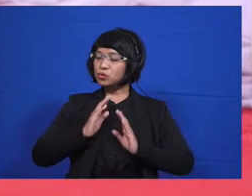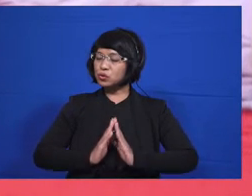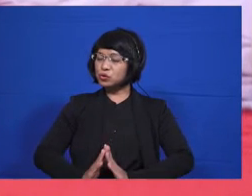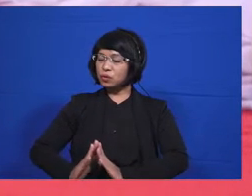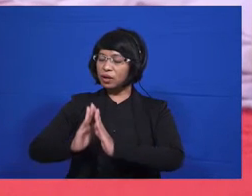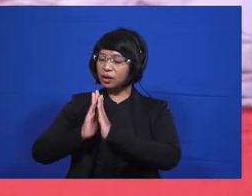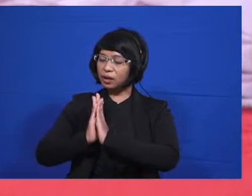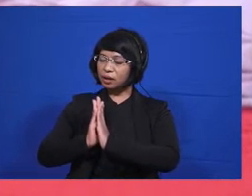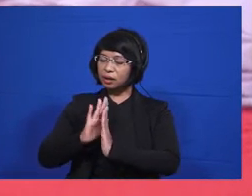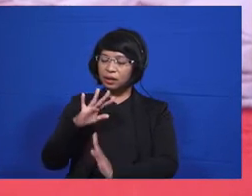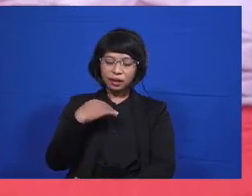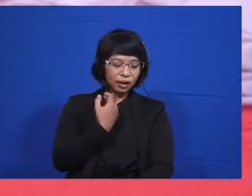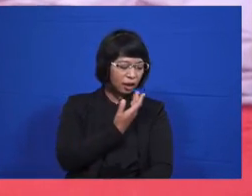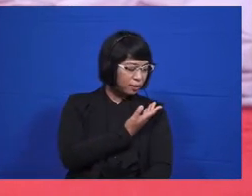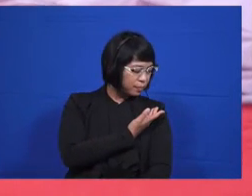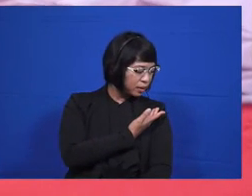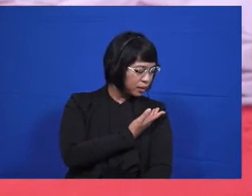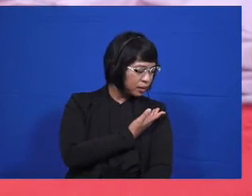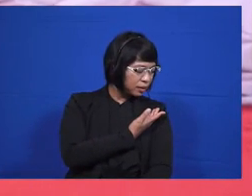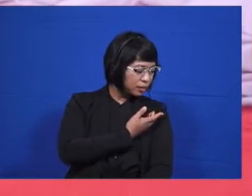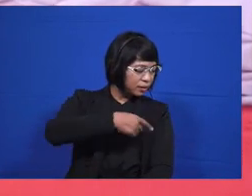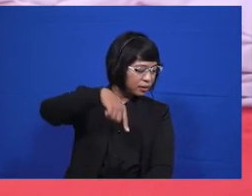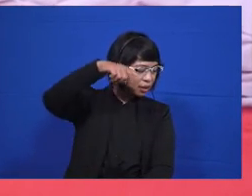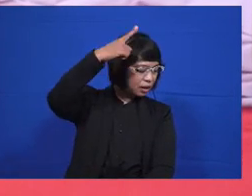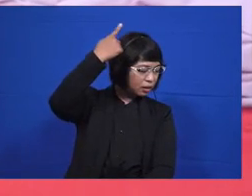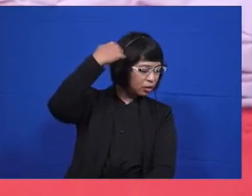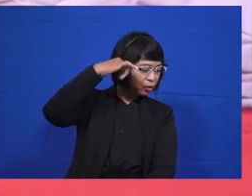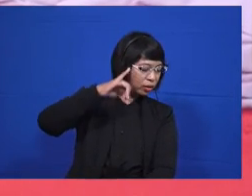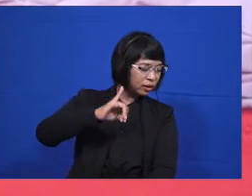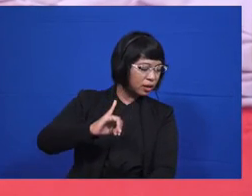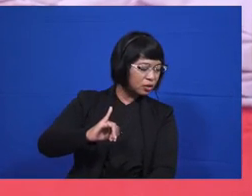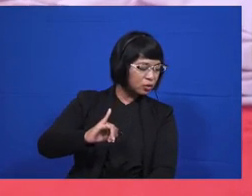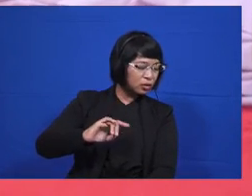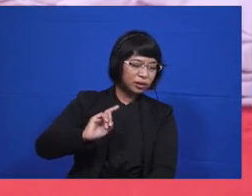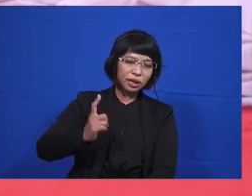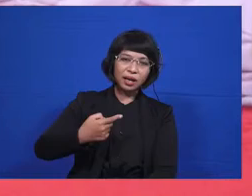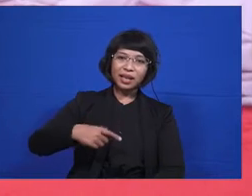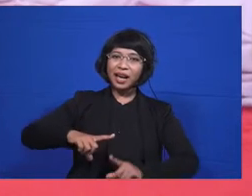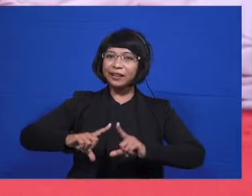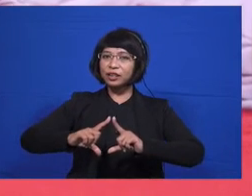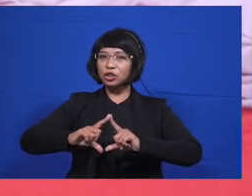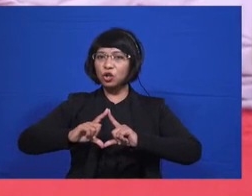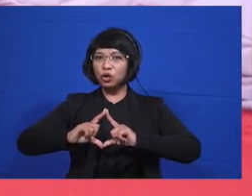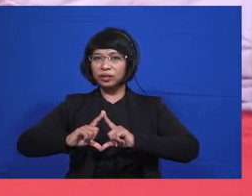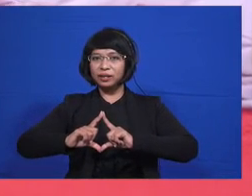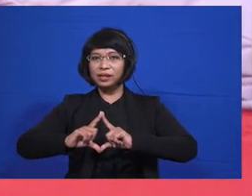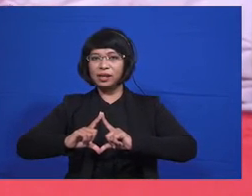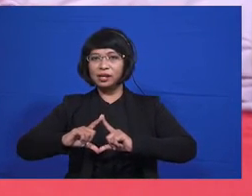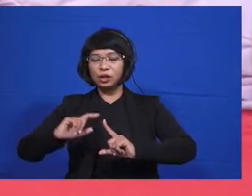doakanlah kami. Santo Ignatius dari Antioquia,